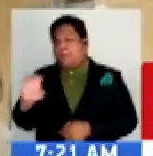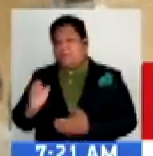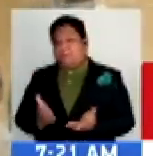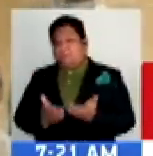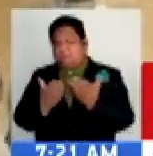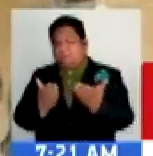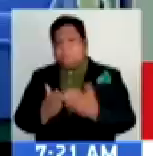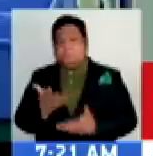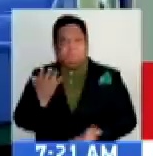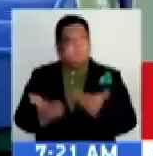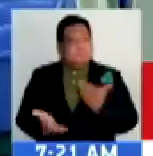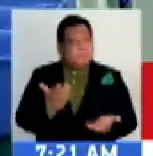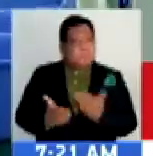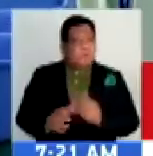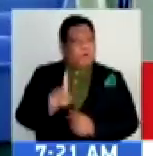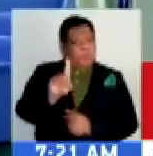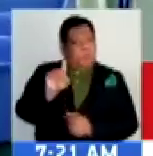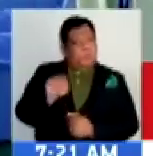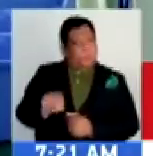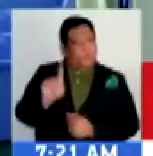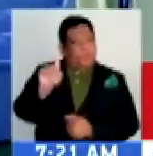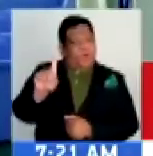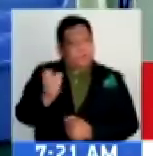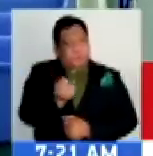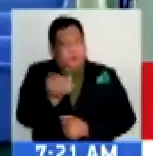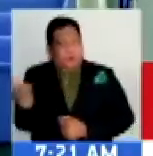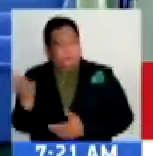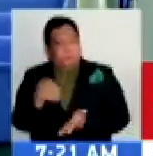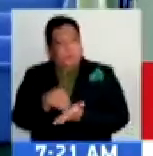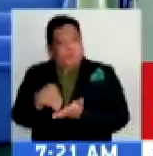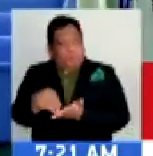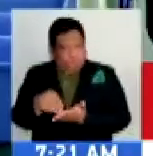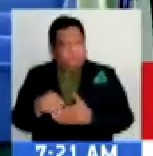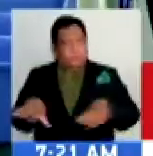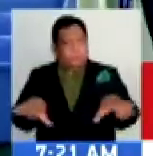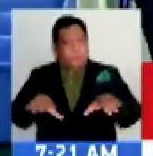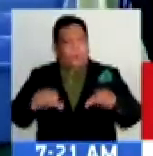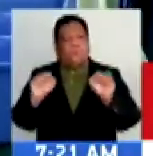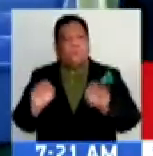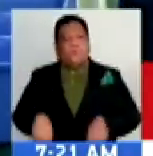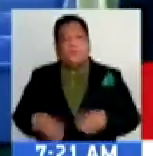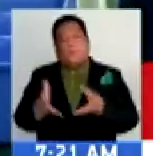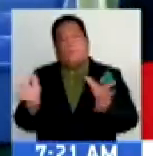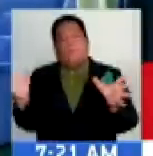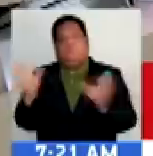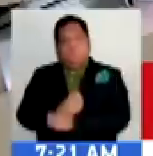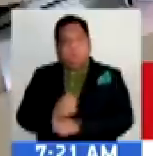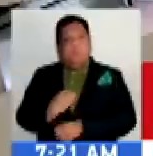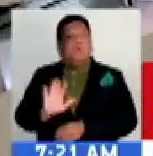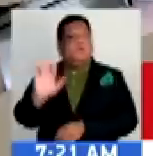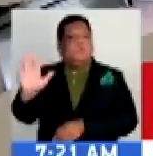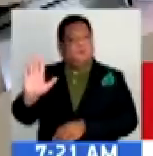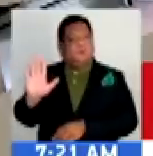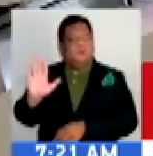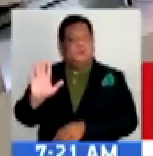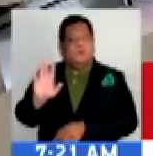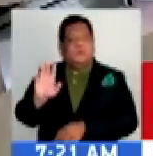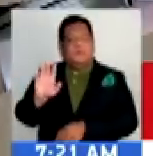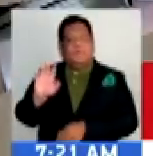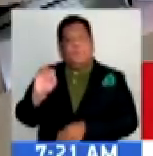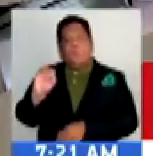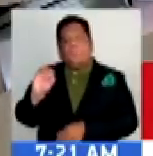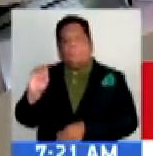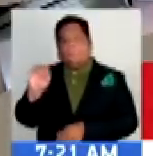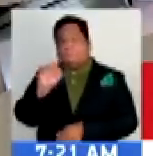Pilipinas ang posibleng mawala pagdating ng 2028 ayon sa pag-aaral ng Oxford Economics at US-based digital technology company